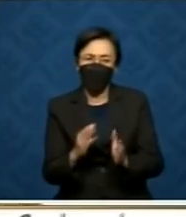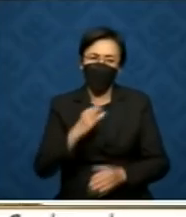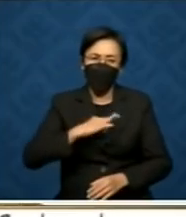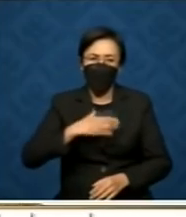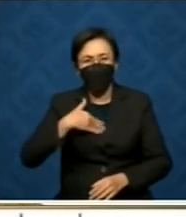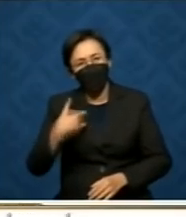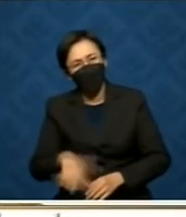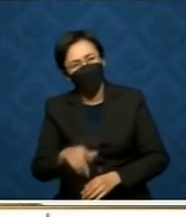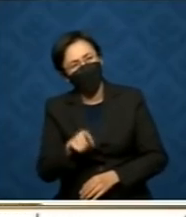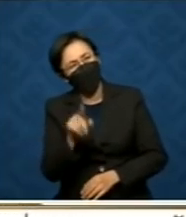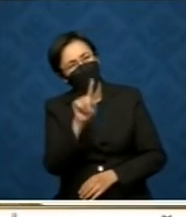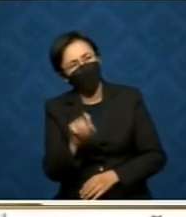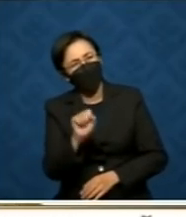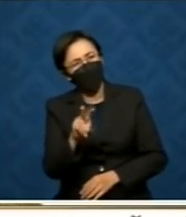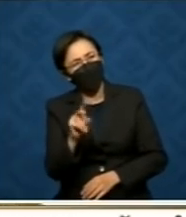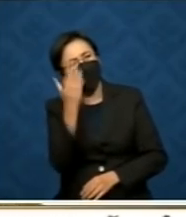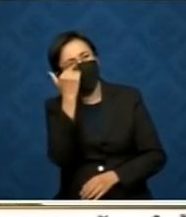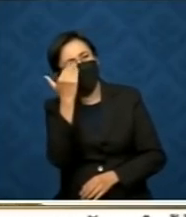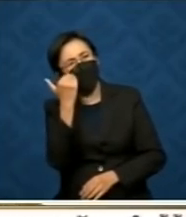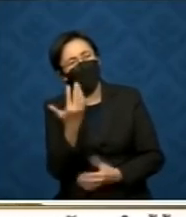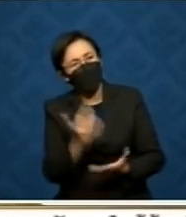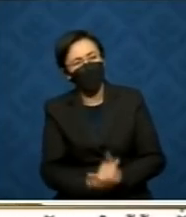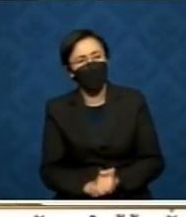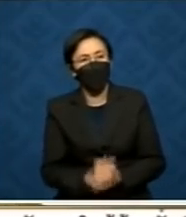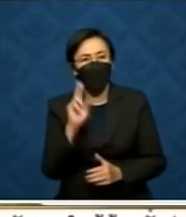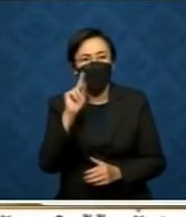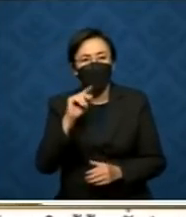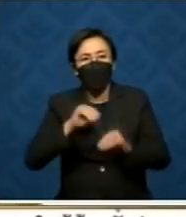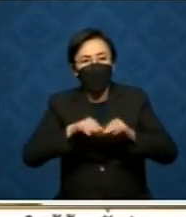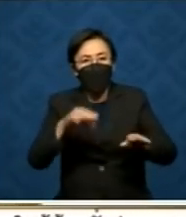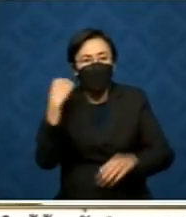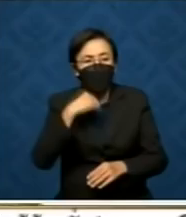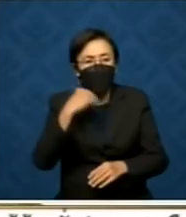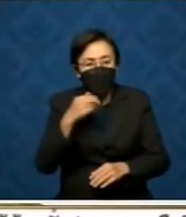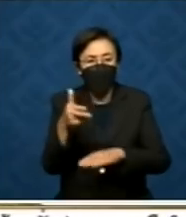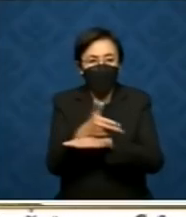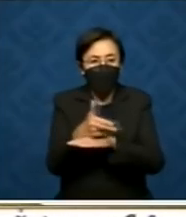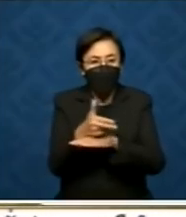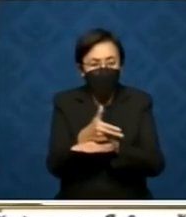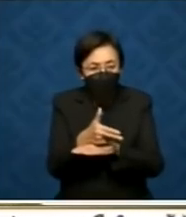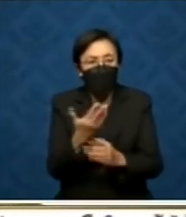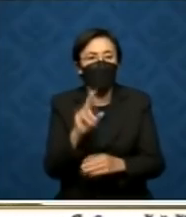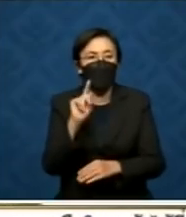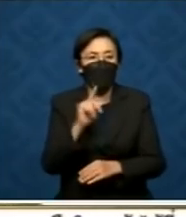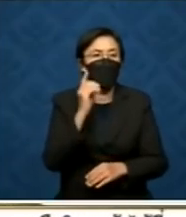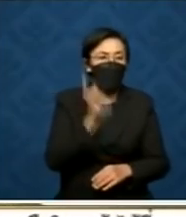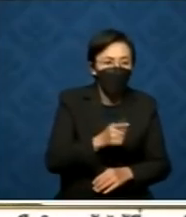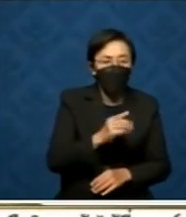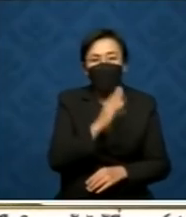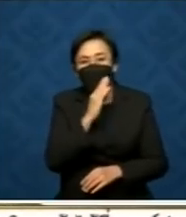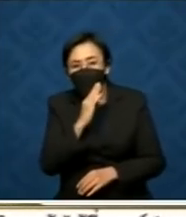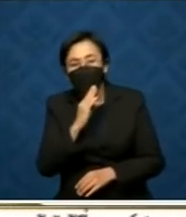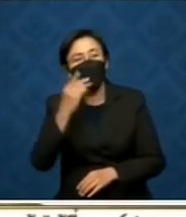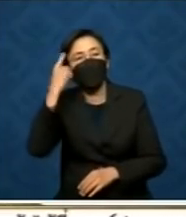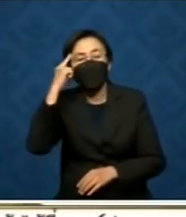แล้วที่นี้คนในประเทศก็เริ่มบนเพราะสื่อมันออกเยอะคลิปมีเยอะจะเฟซดีมั้ย faced Newโลกนี้มัน